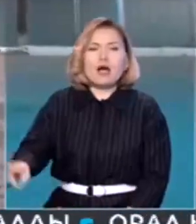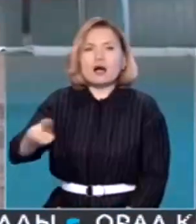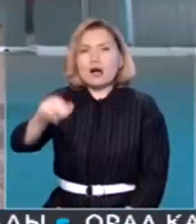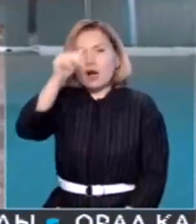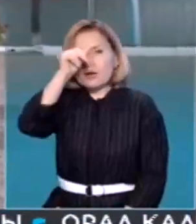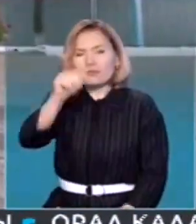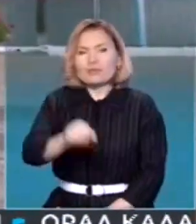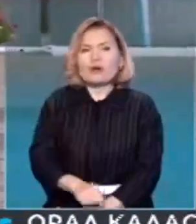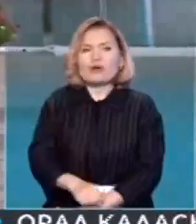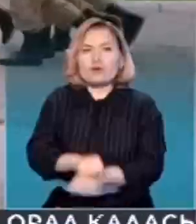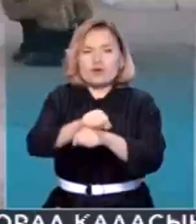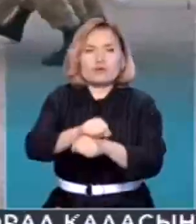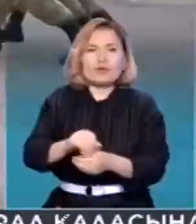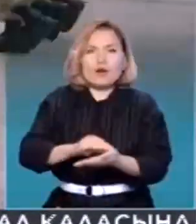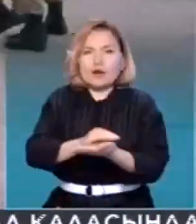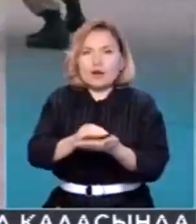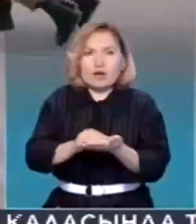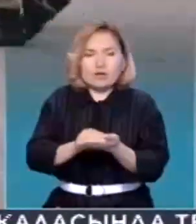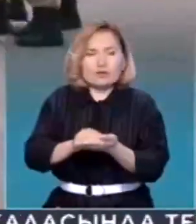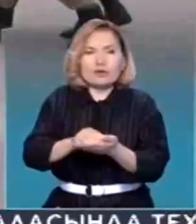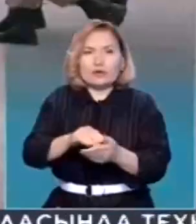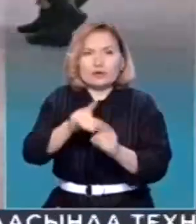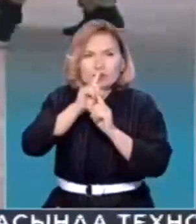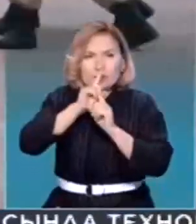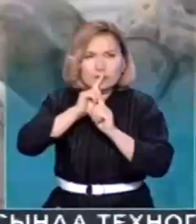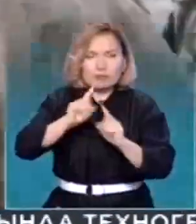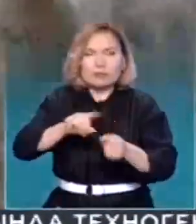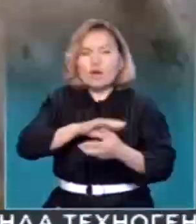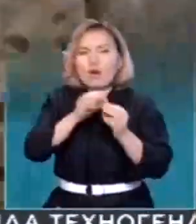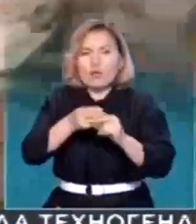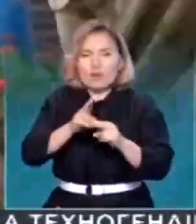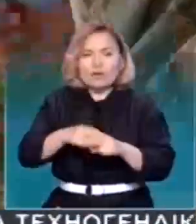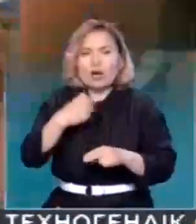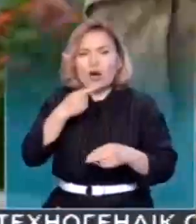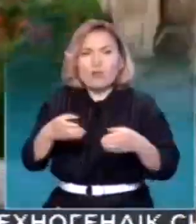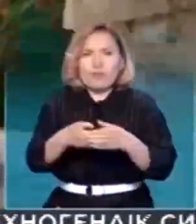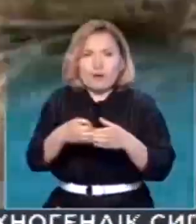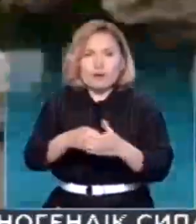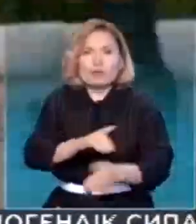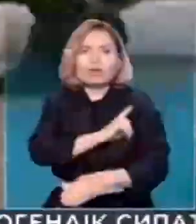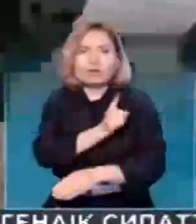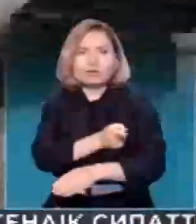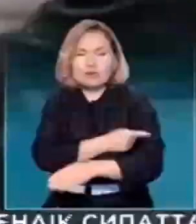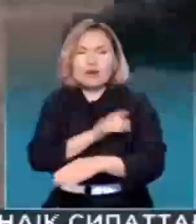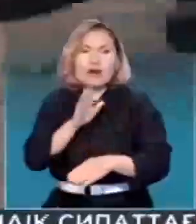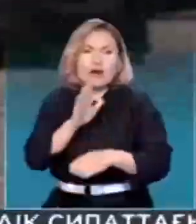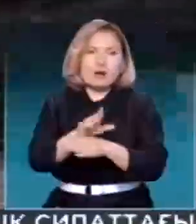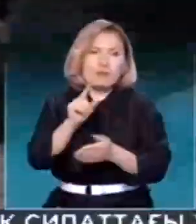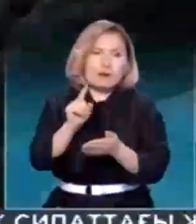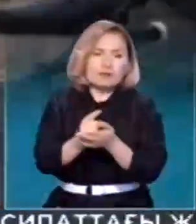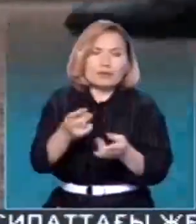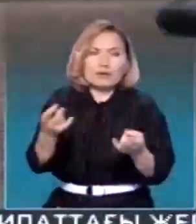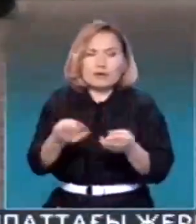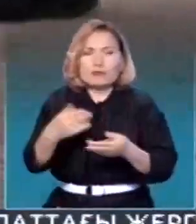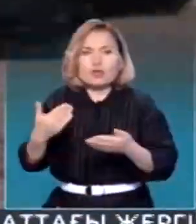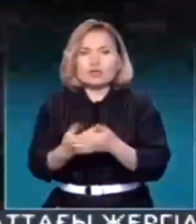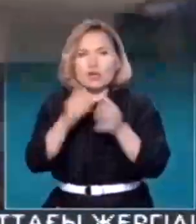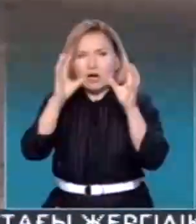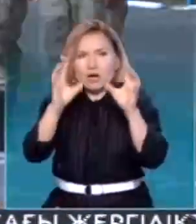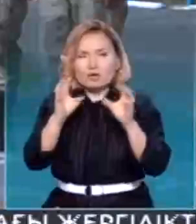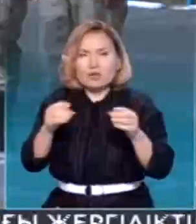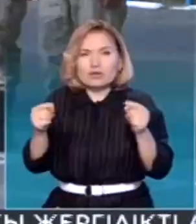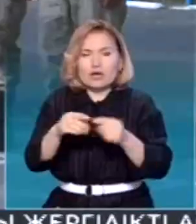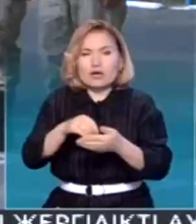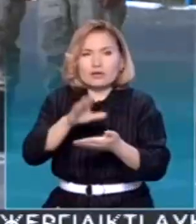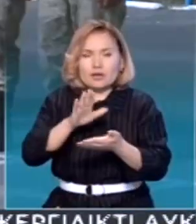Қаңтардағыдай қантөгіс қайталанбау үшін орта деңгейдегі офицерлер қиын сәтте шешім қабылдауға қауқарлы болуы тиіс. Бұл жаңа құжатта нақты